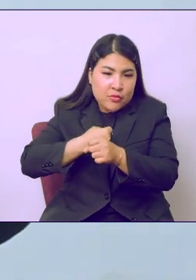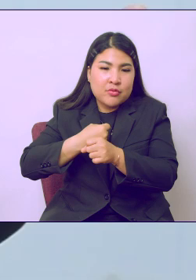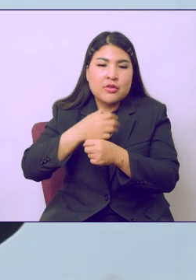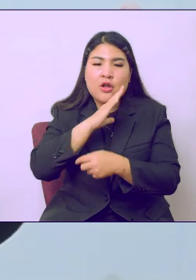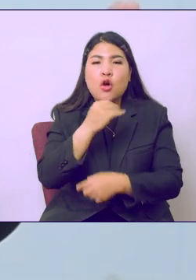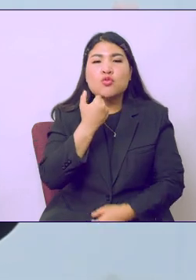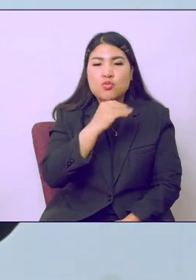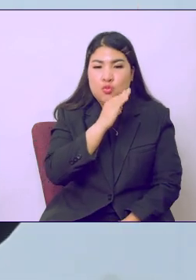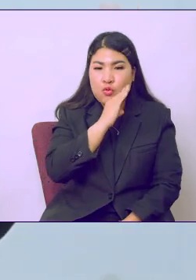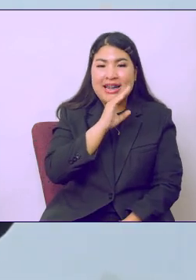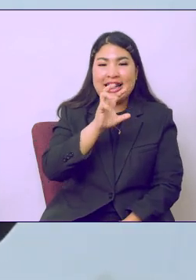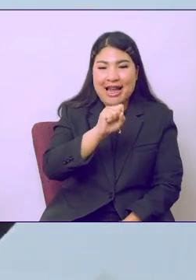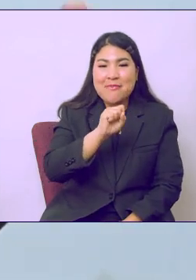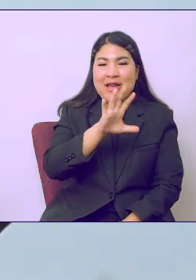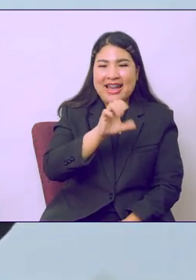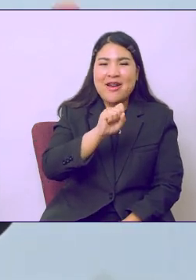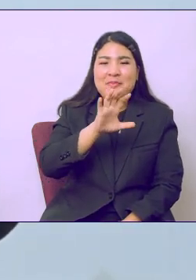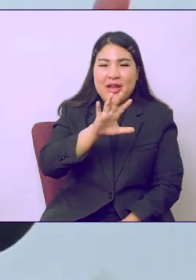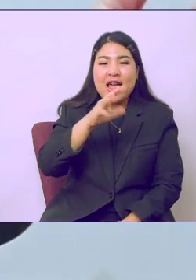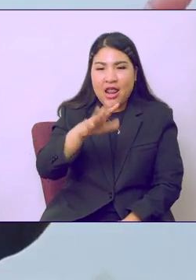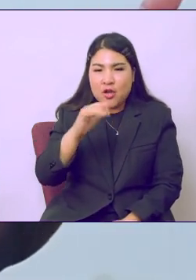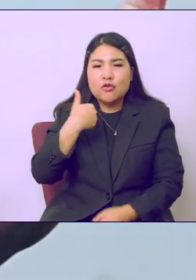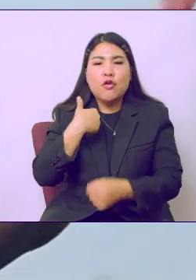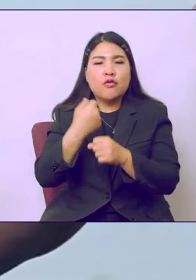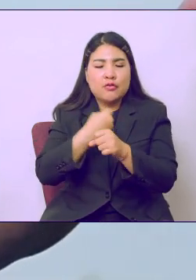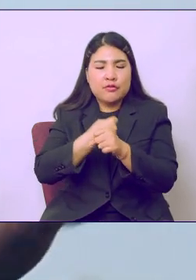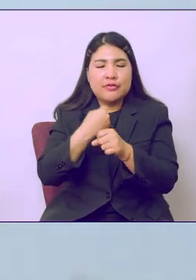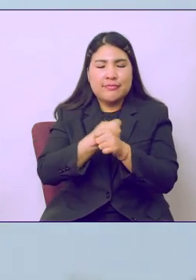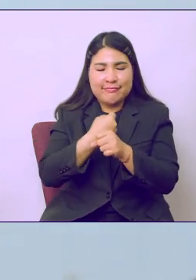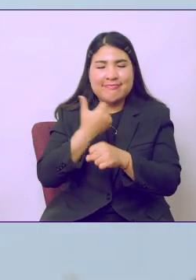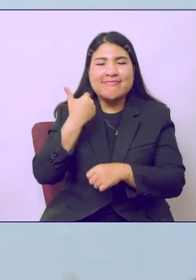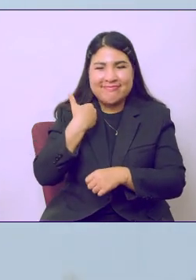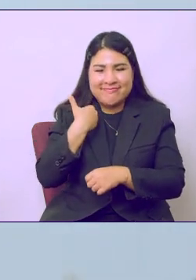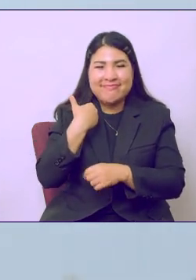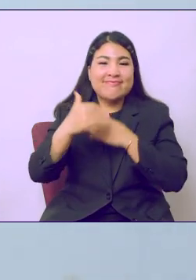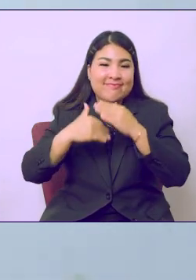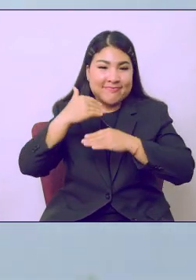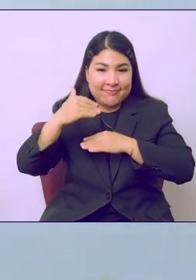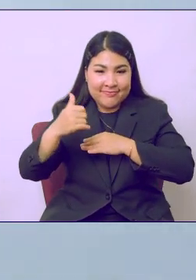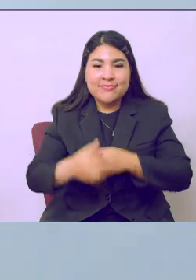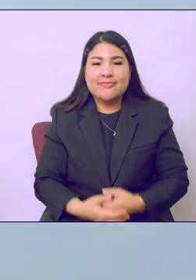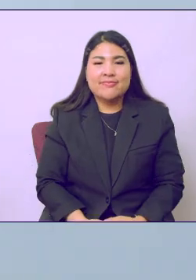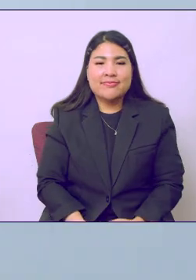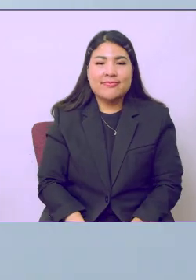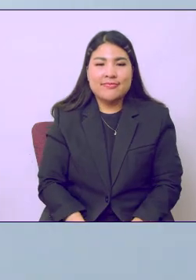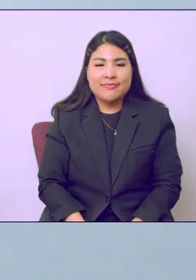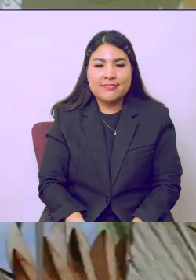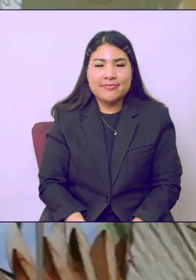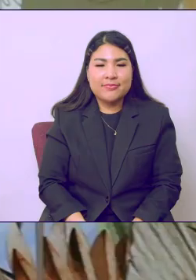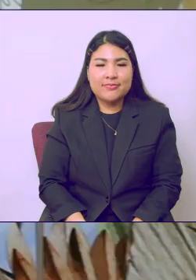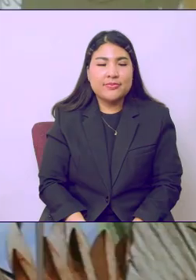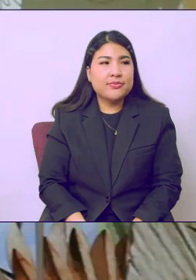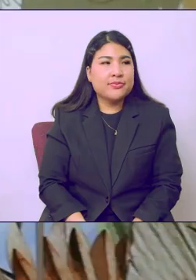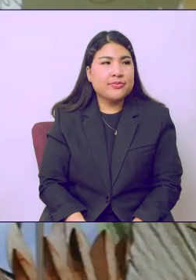กำแบลองให้เขาค่อยๆแตะไปเรื่อยๆนะครับก็ค่อยๆพัฒนากันไปเรื่อยๆนะครับอ่ะคราวนี้นะครับ